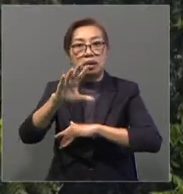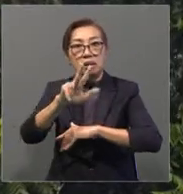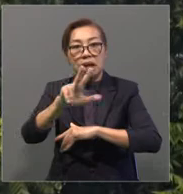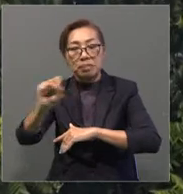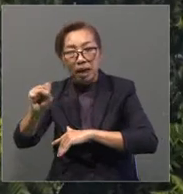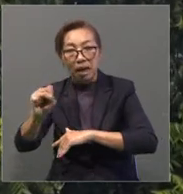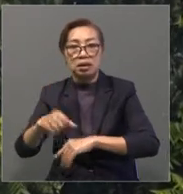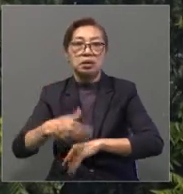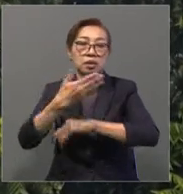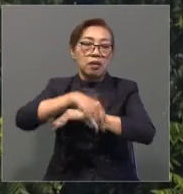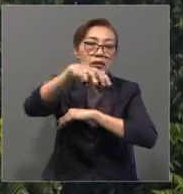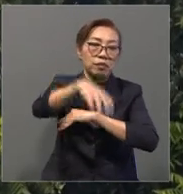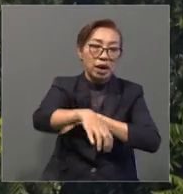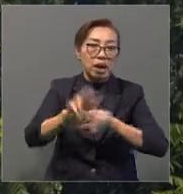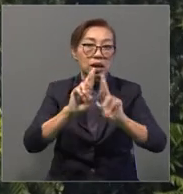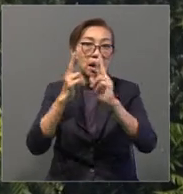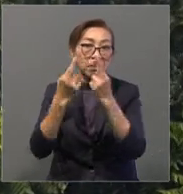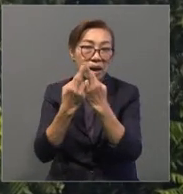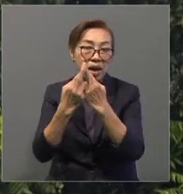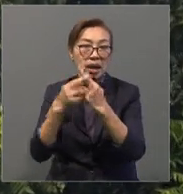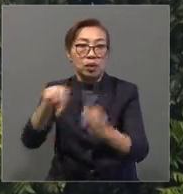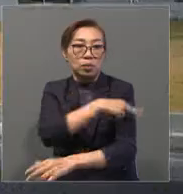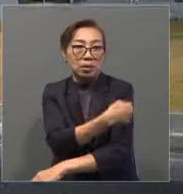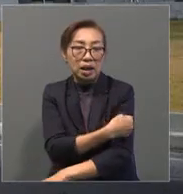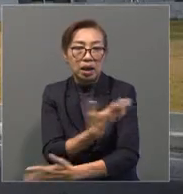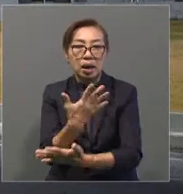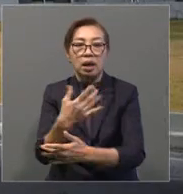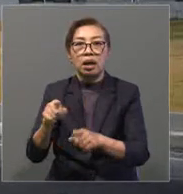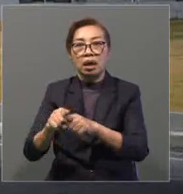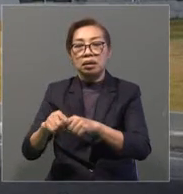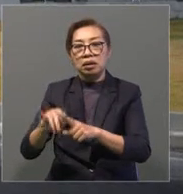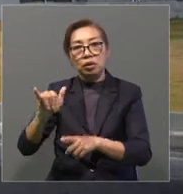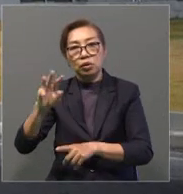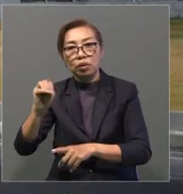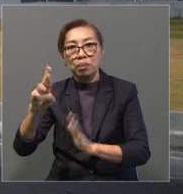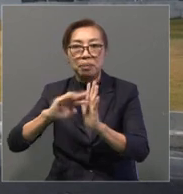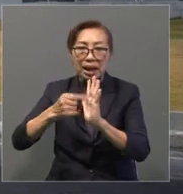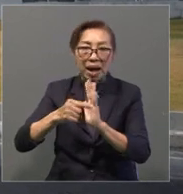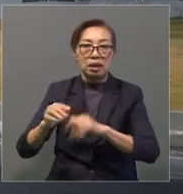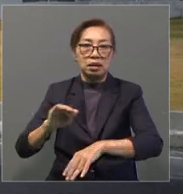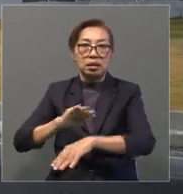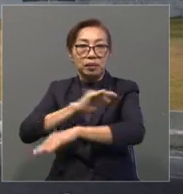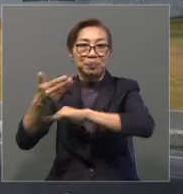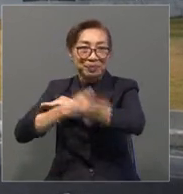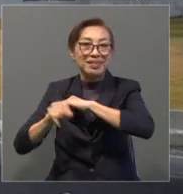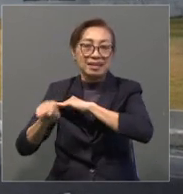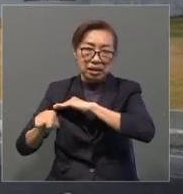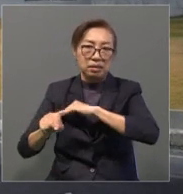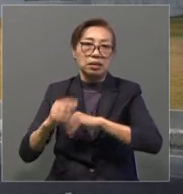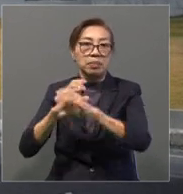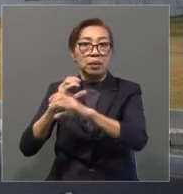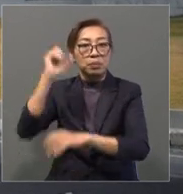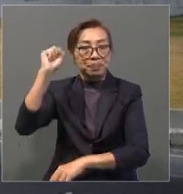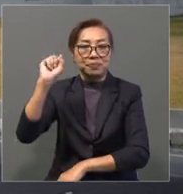รามาธิบดีสถานีรถไฟยมราชและสถานีรถไฟกรุงเทพฯ -หัวลำโพงโดยมีรายละเอียดดังนี้นะครับก็คือว่า